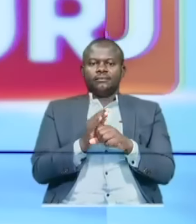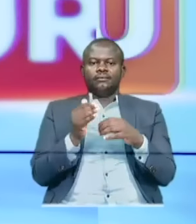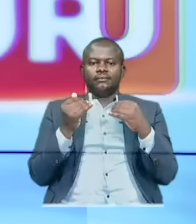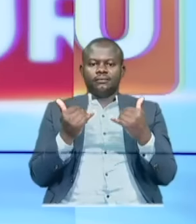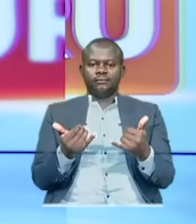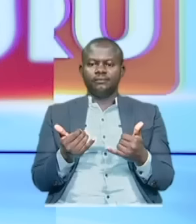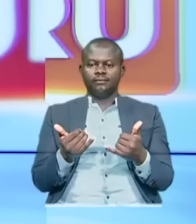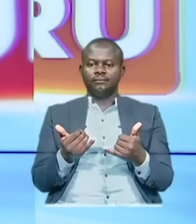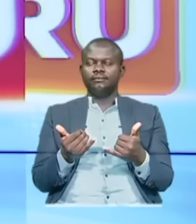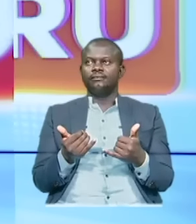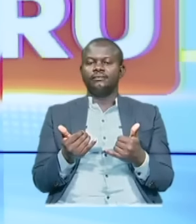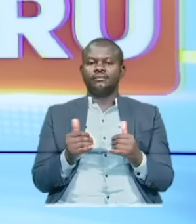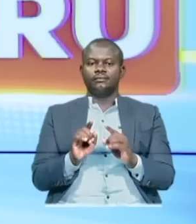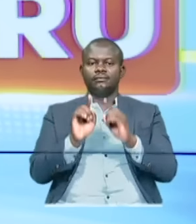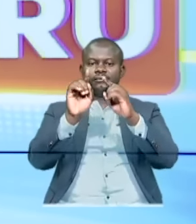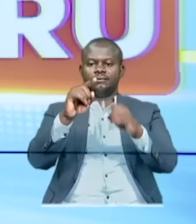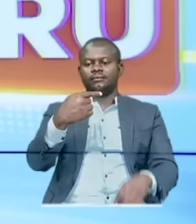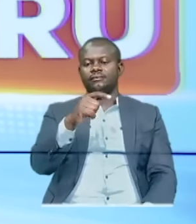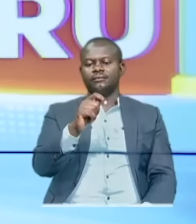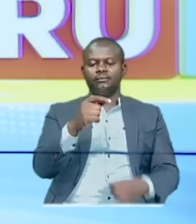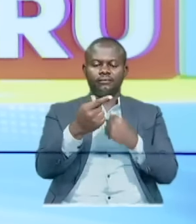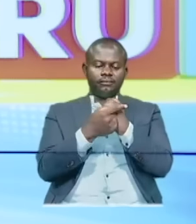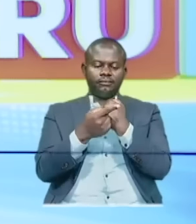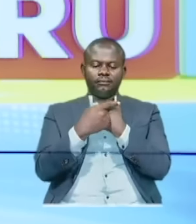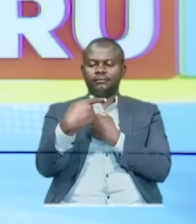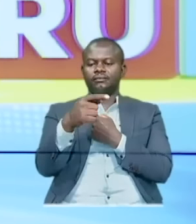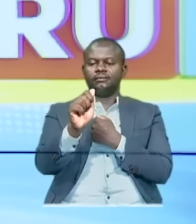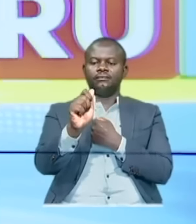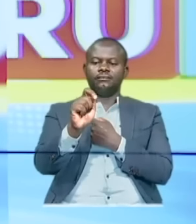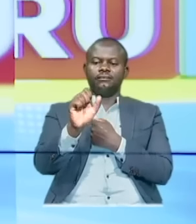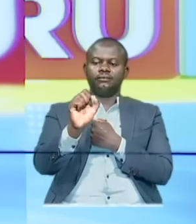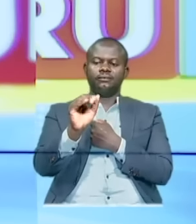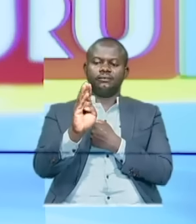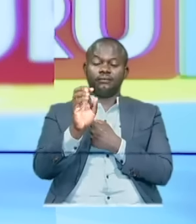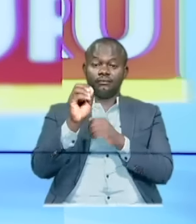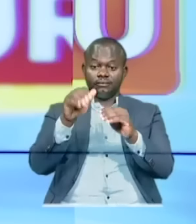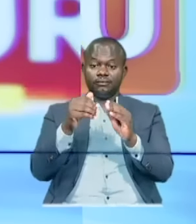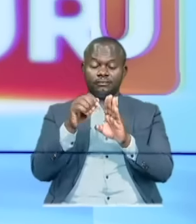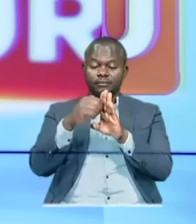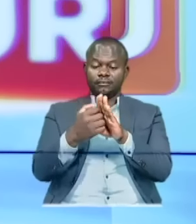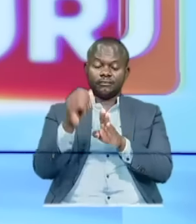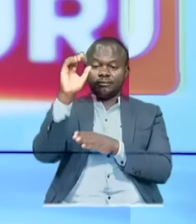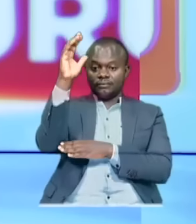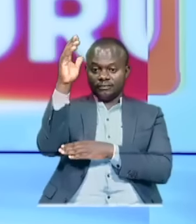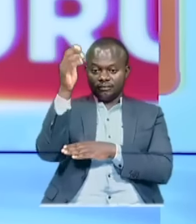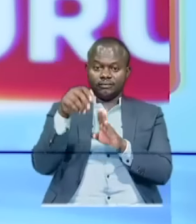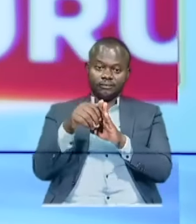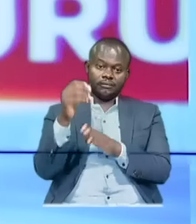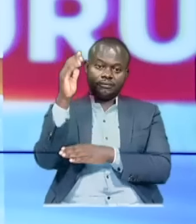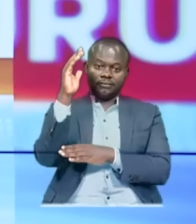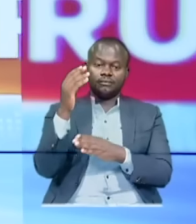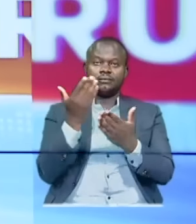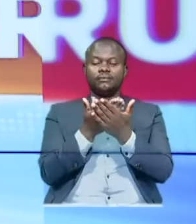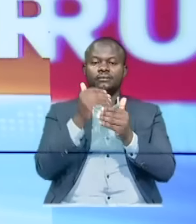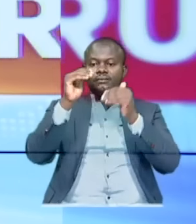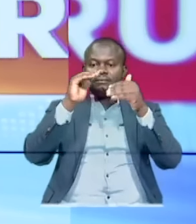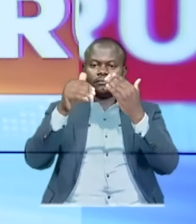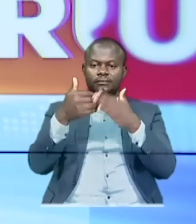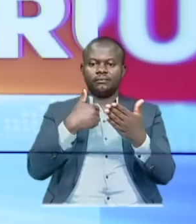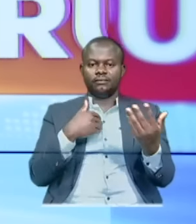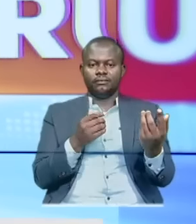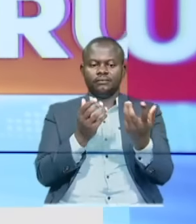noneho twerekeze muri Gatsibo, abahinzi b'igihingwa cy'urutoki bo mu karere ka Gatsibo barimo basaba inzego zose zifite aho